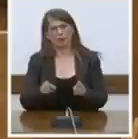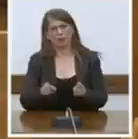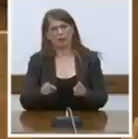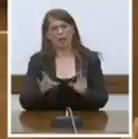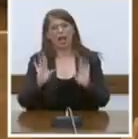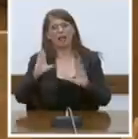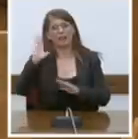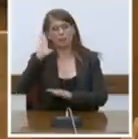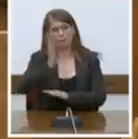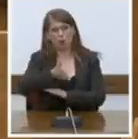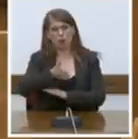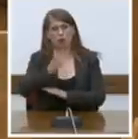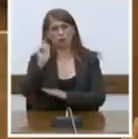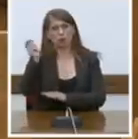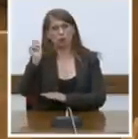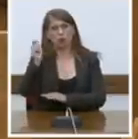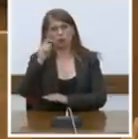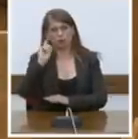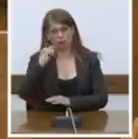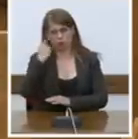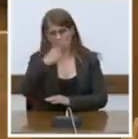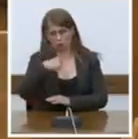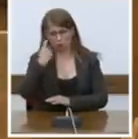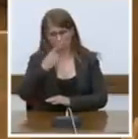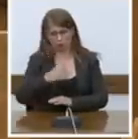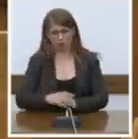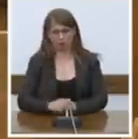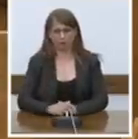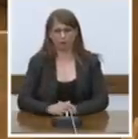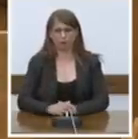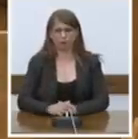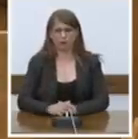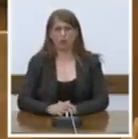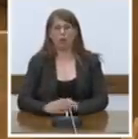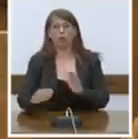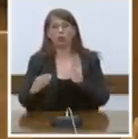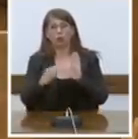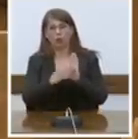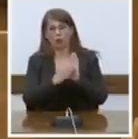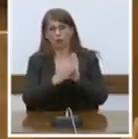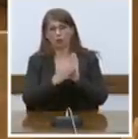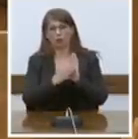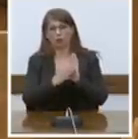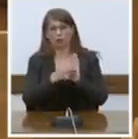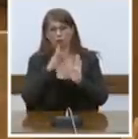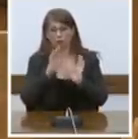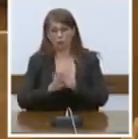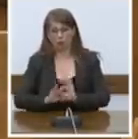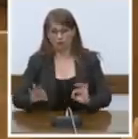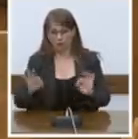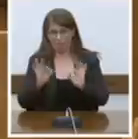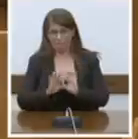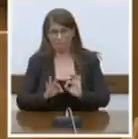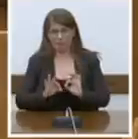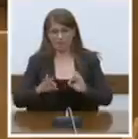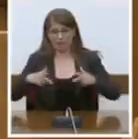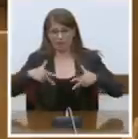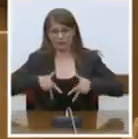ατιμωρησία του πολιτικού προσωπικού, του άρθρου που προβλέπει την